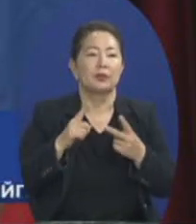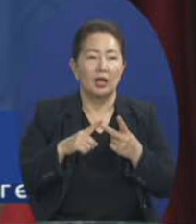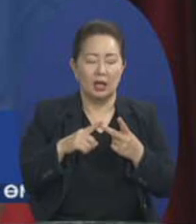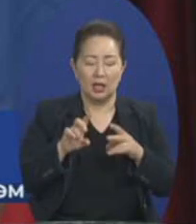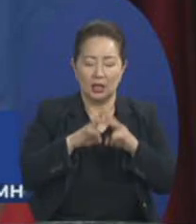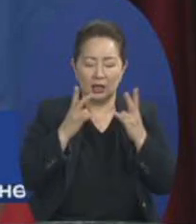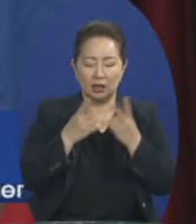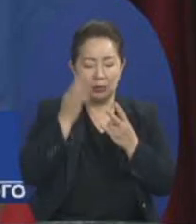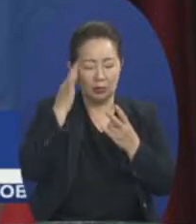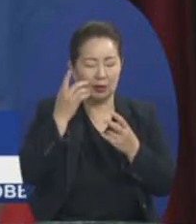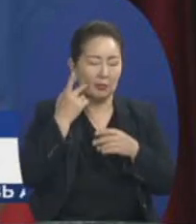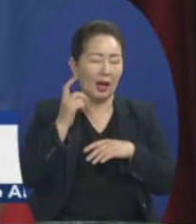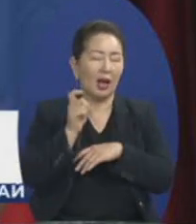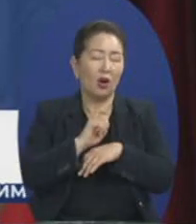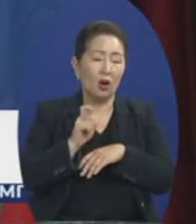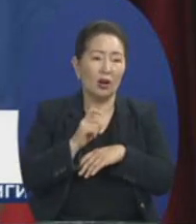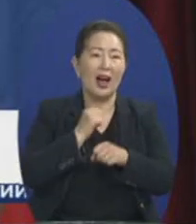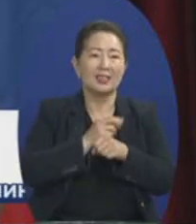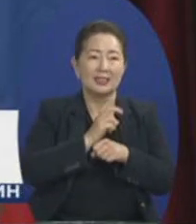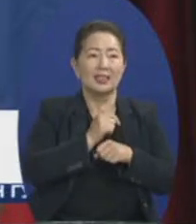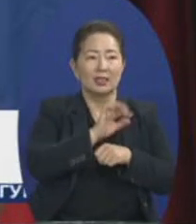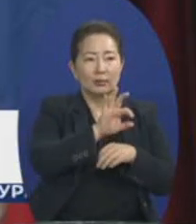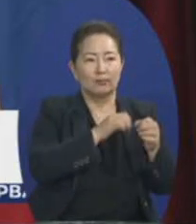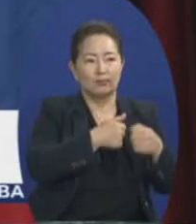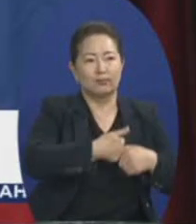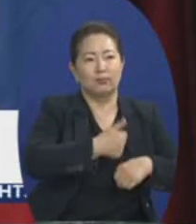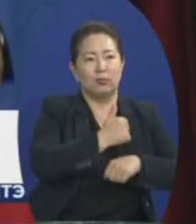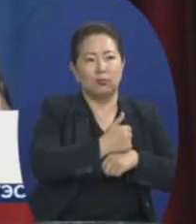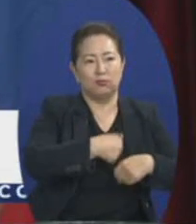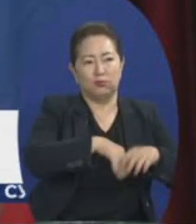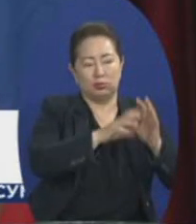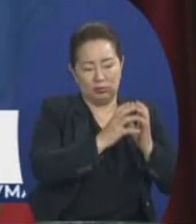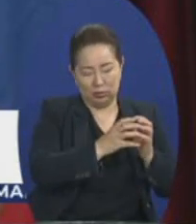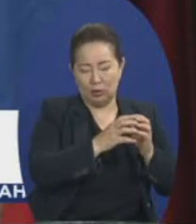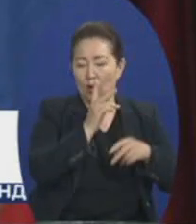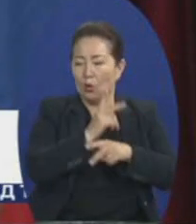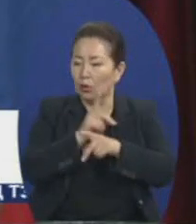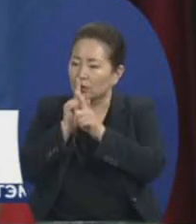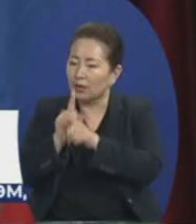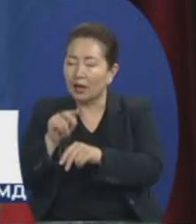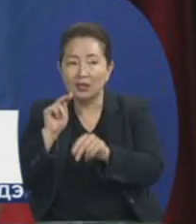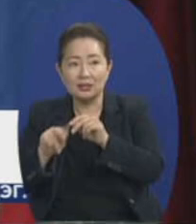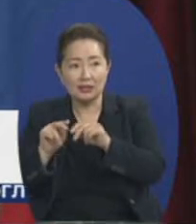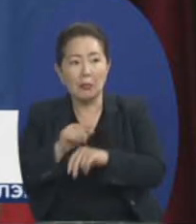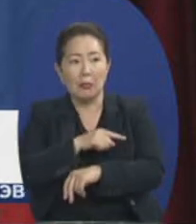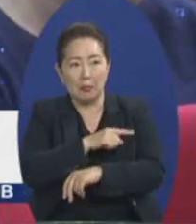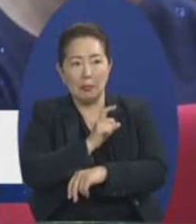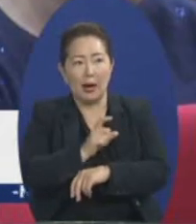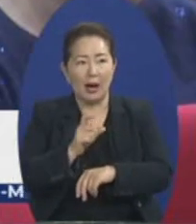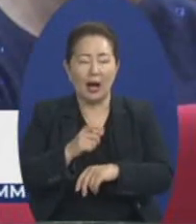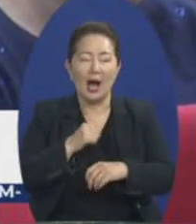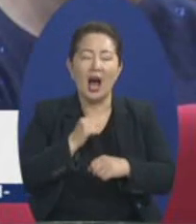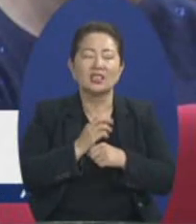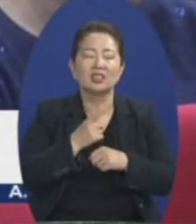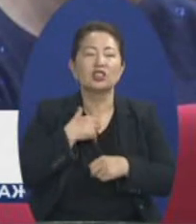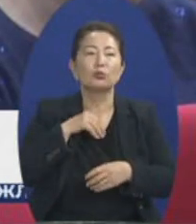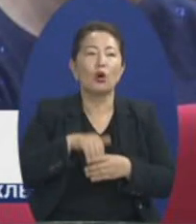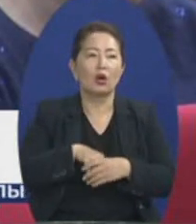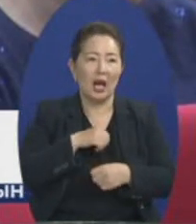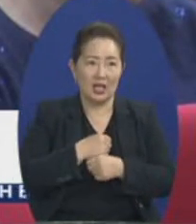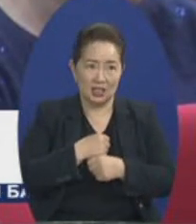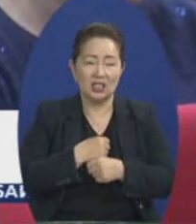нийгмийн бодлогын байнгын хорооноос ажлын хэсэг энэ хуулийн хэрэгжилтийг судлах ажлын хэсэг гарсан байна. Тэгээ би энэ ажлын хэсэгт орж ажиллаж